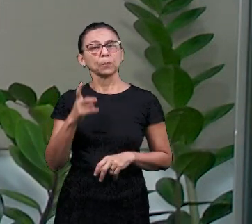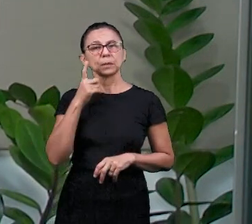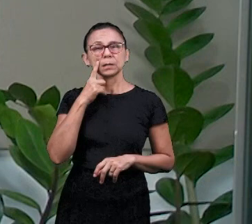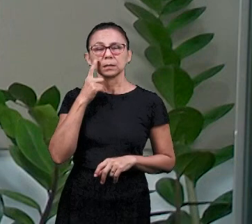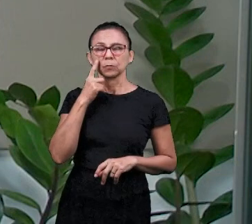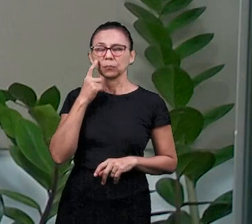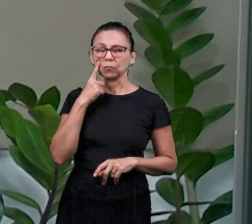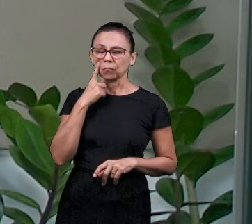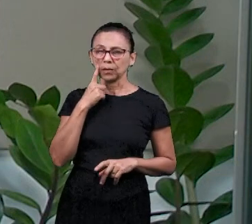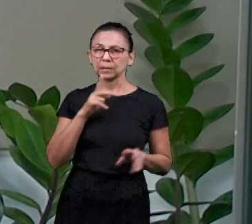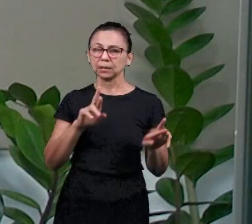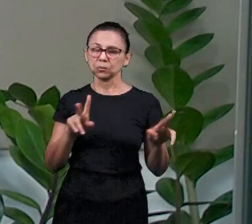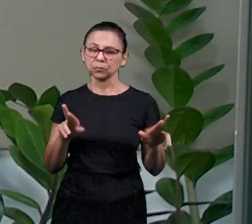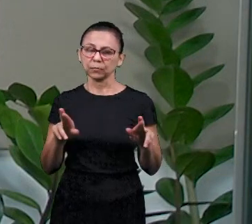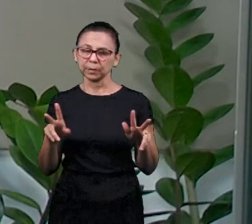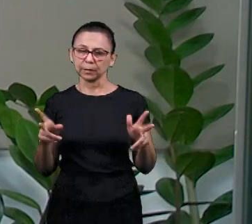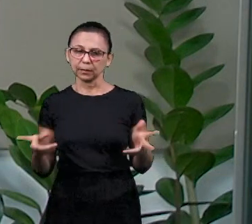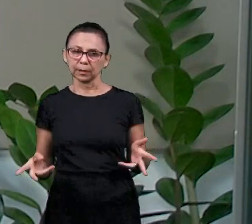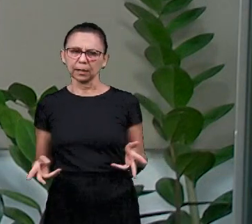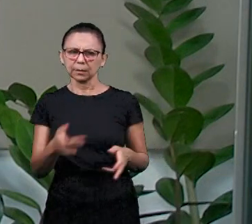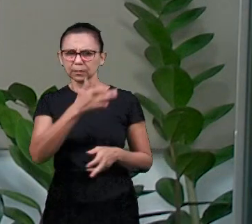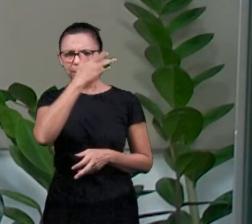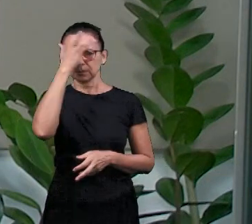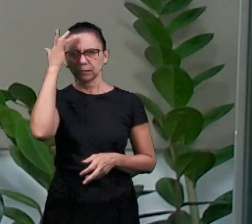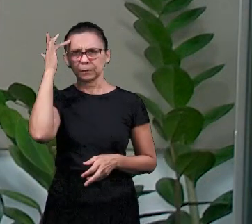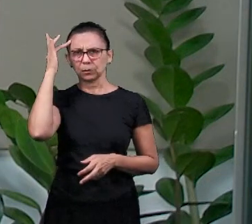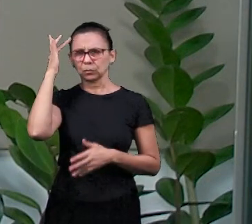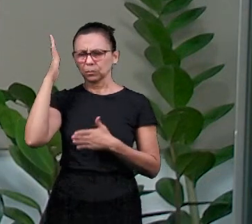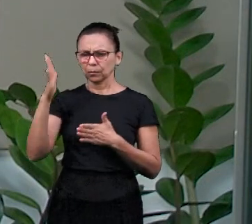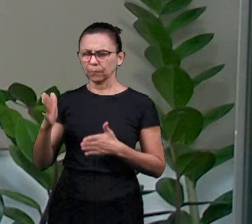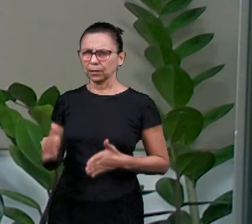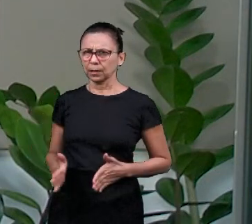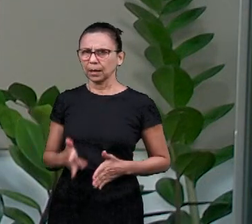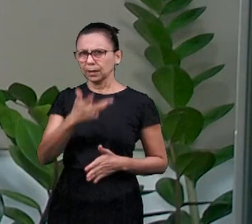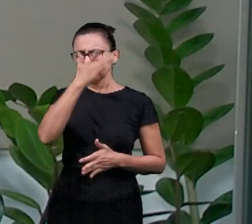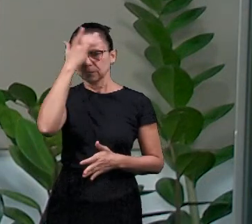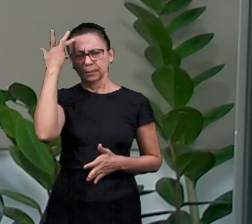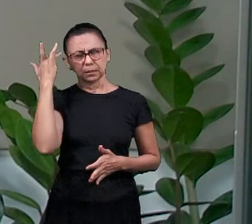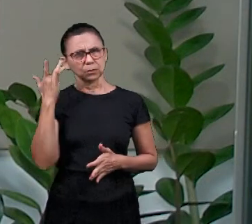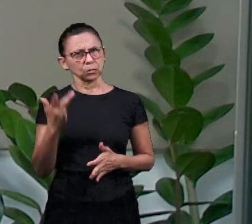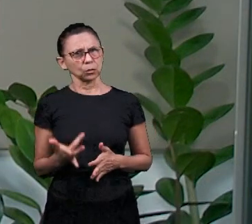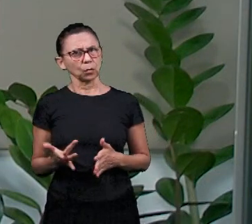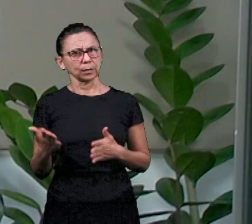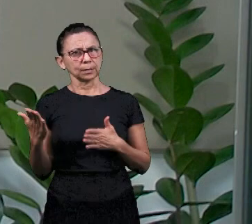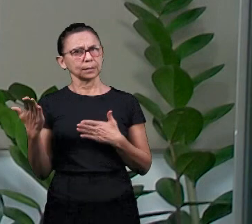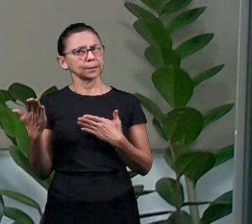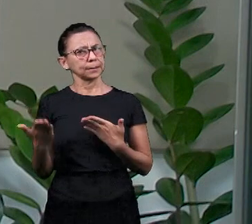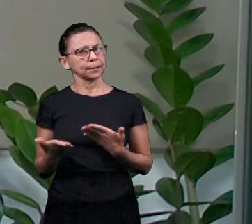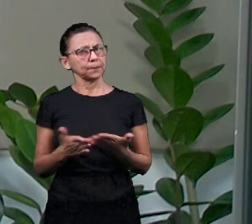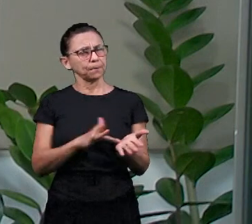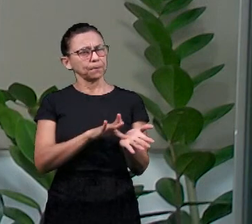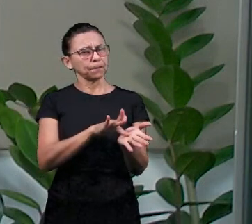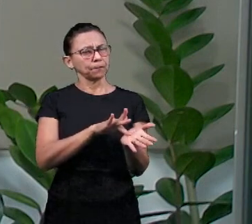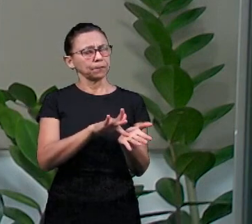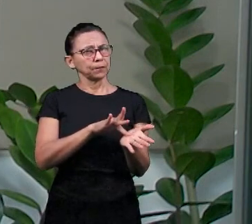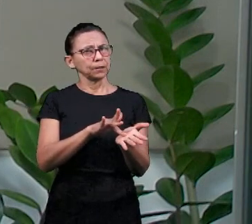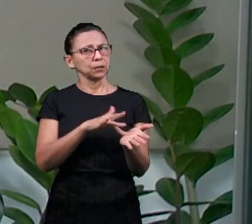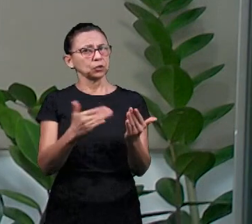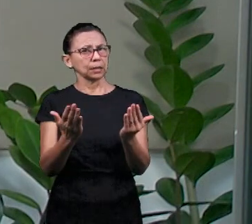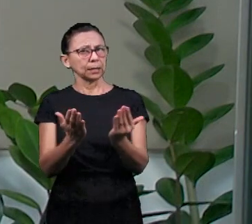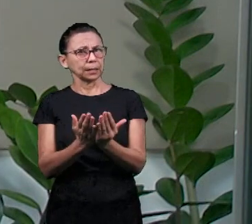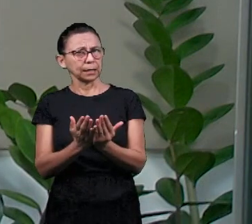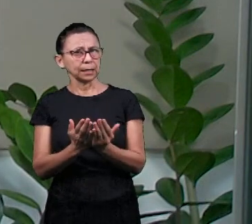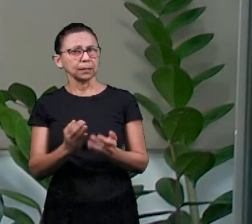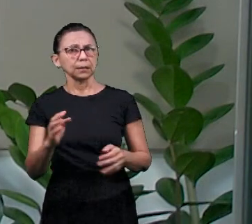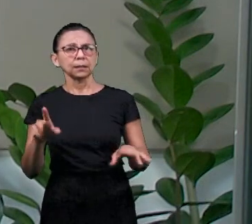l'apostasie, ceux qui apostatent de la foi. Nous devons voir ceux qui vivent de l'hérésie, donc le